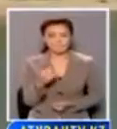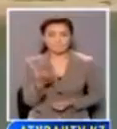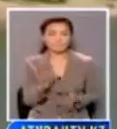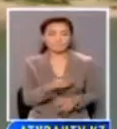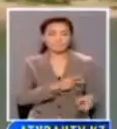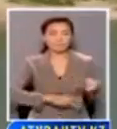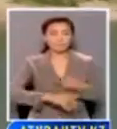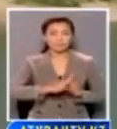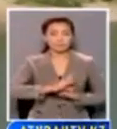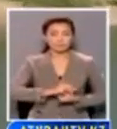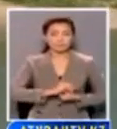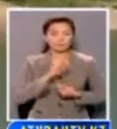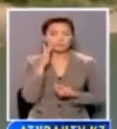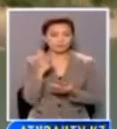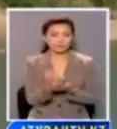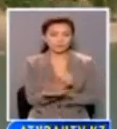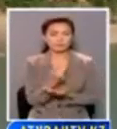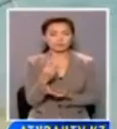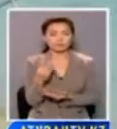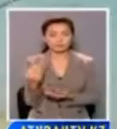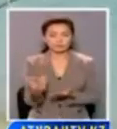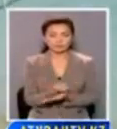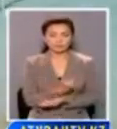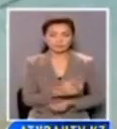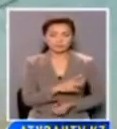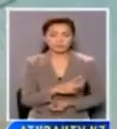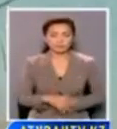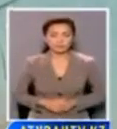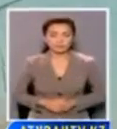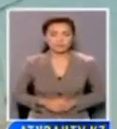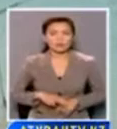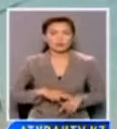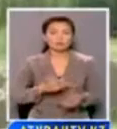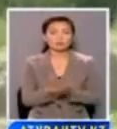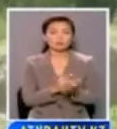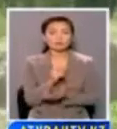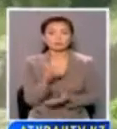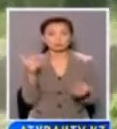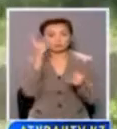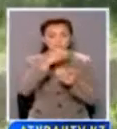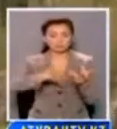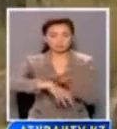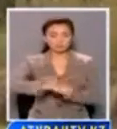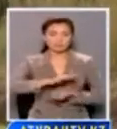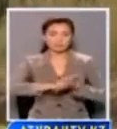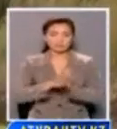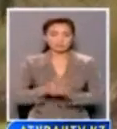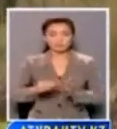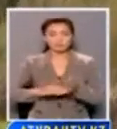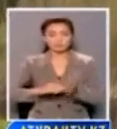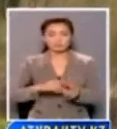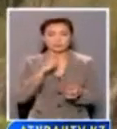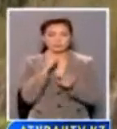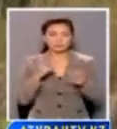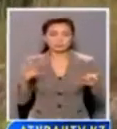Остальные погибли. Их тела были найдены в течение 2-3 дней. Сотрудники службы ЧС предупреждают, что в такой ситуации необходимо